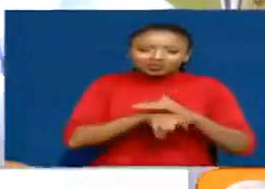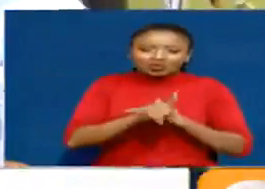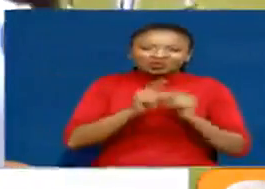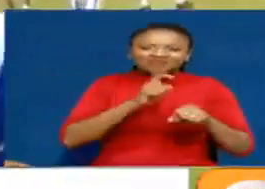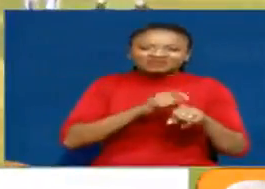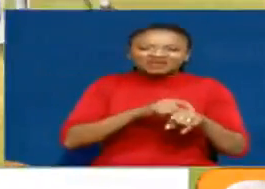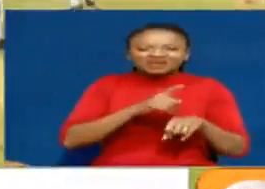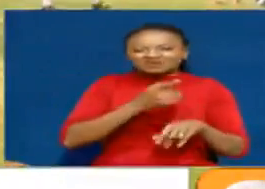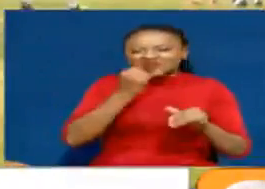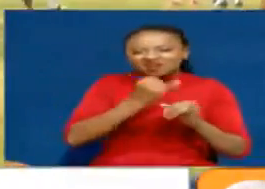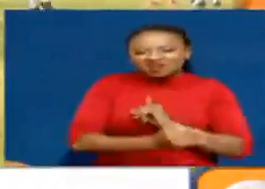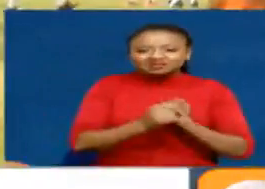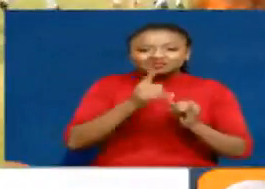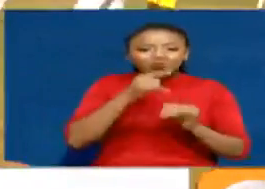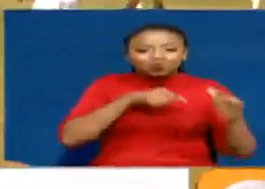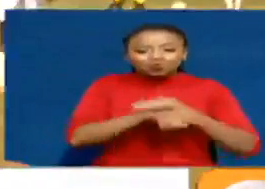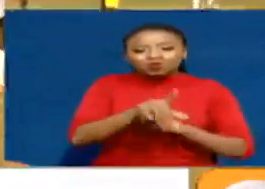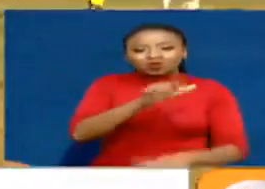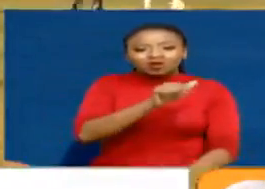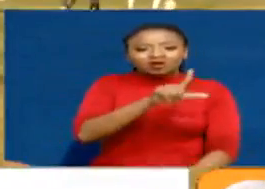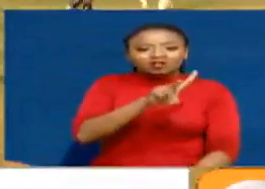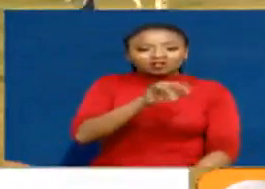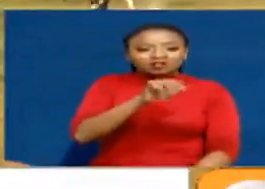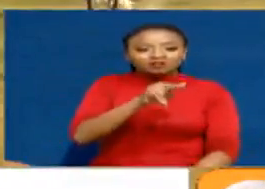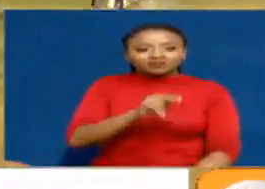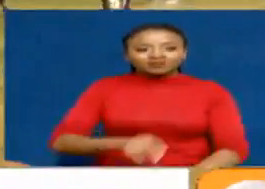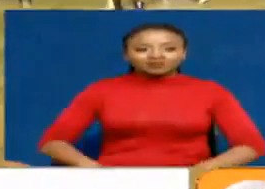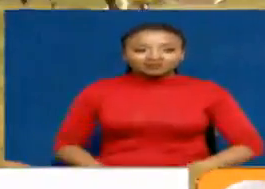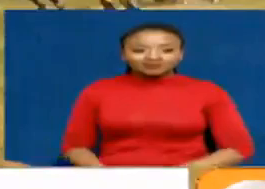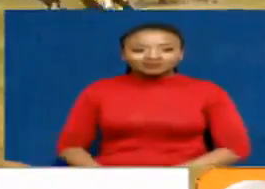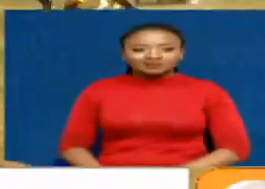salama kupitia mchezaji Arvin Ondoyo.